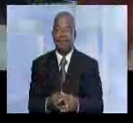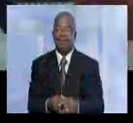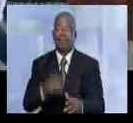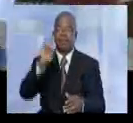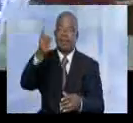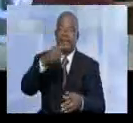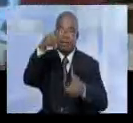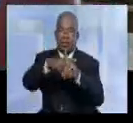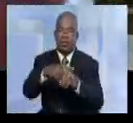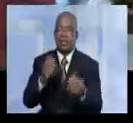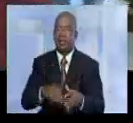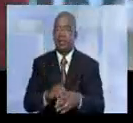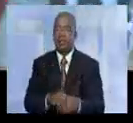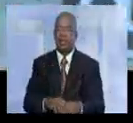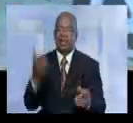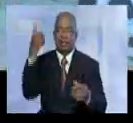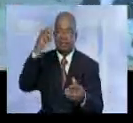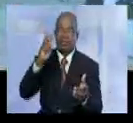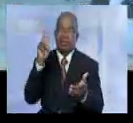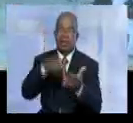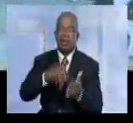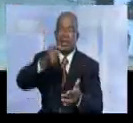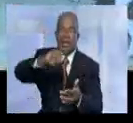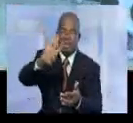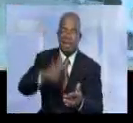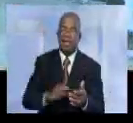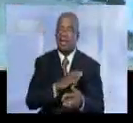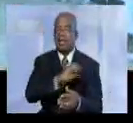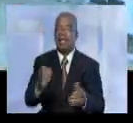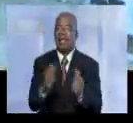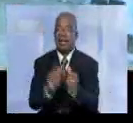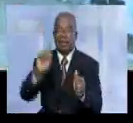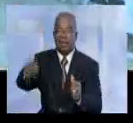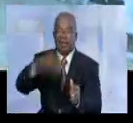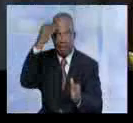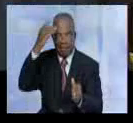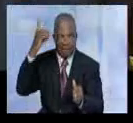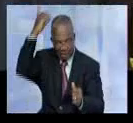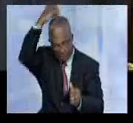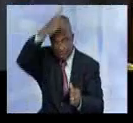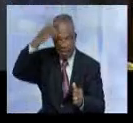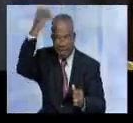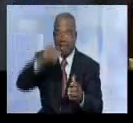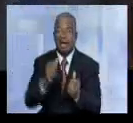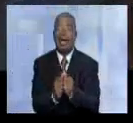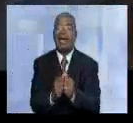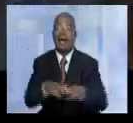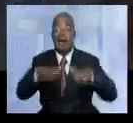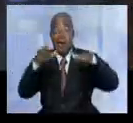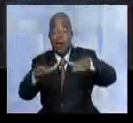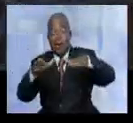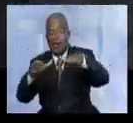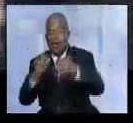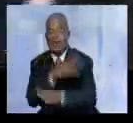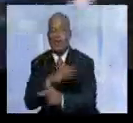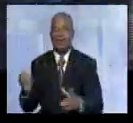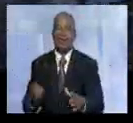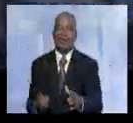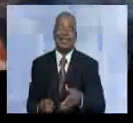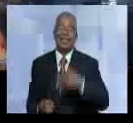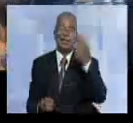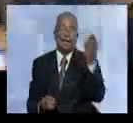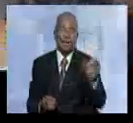Première audience de cette année 2014 à la primature au plateau. C'est l'accordé à l'international footballeur Didier Drogba. Sans crampons ni ballon